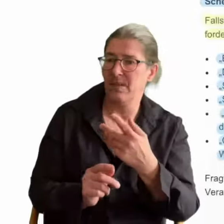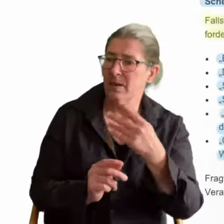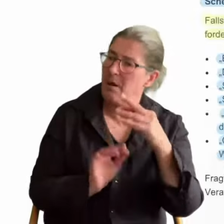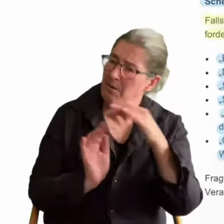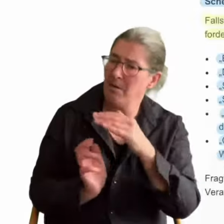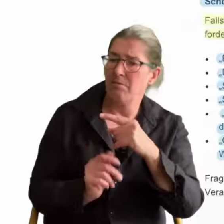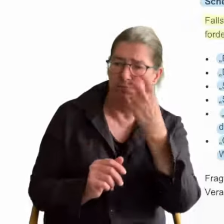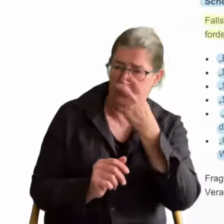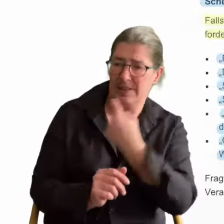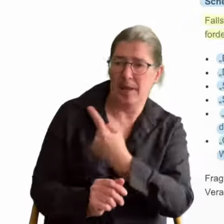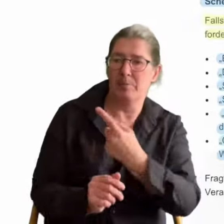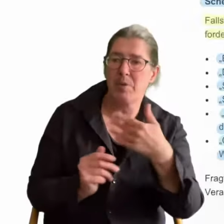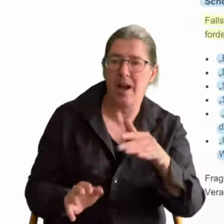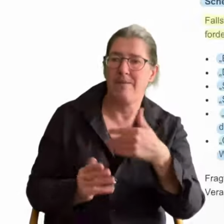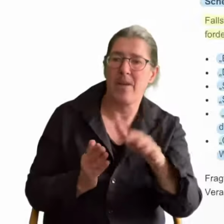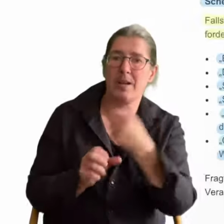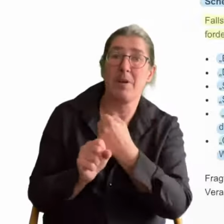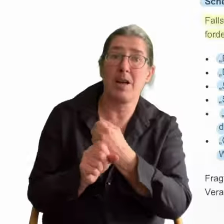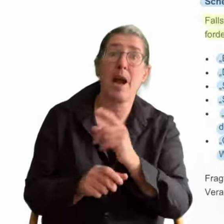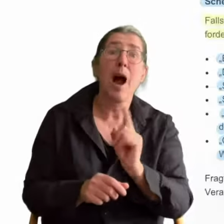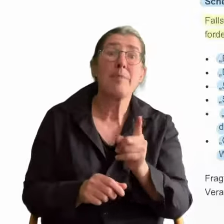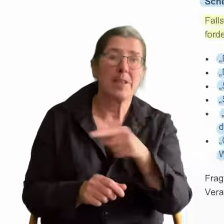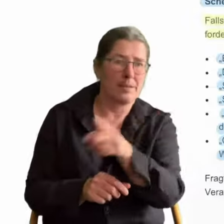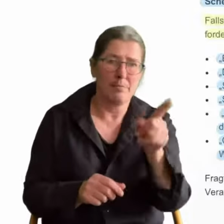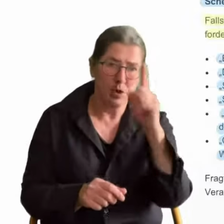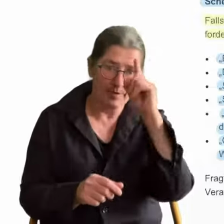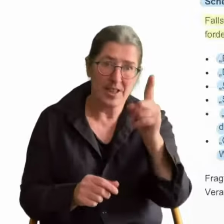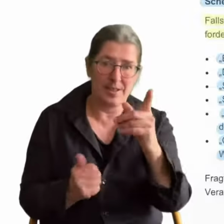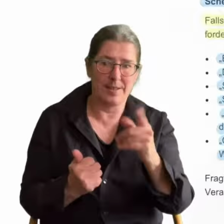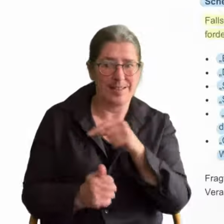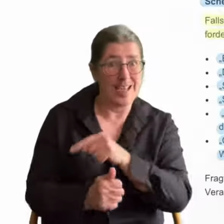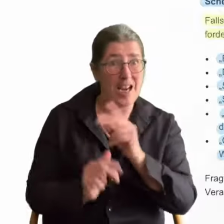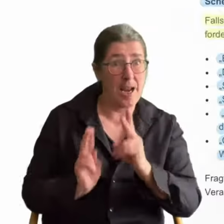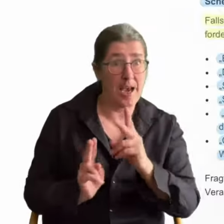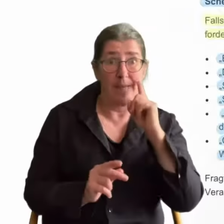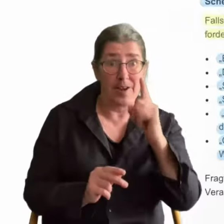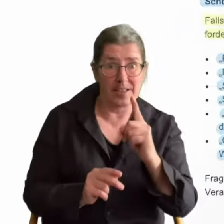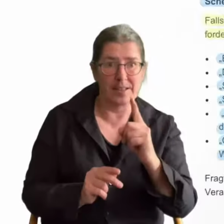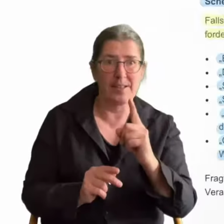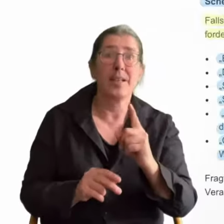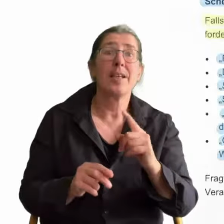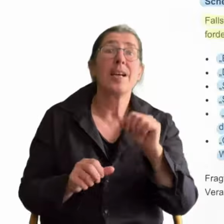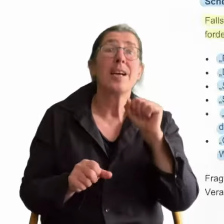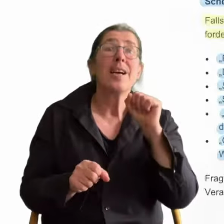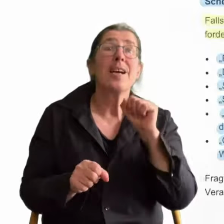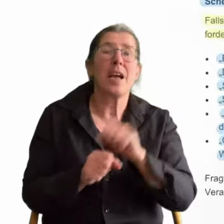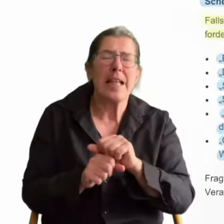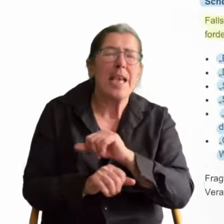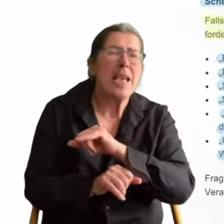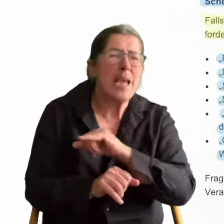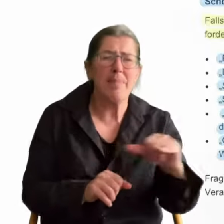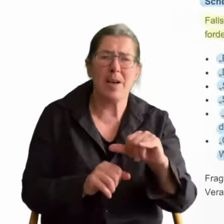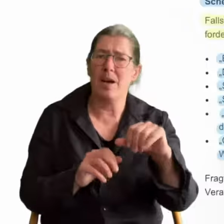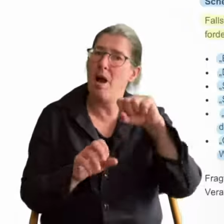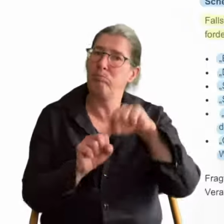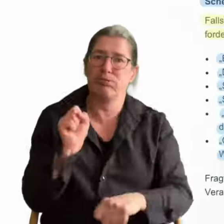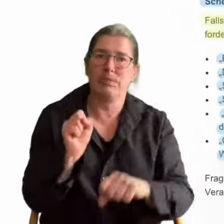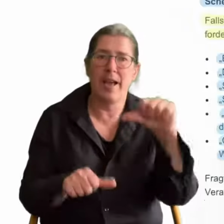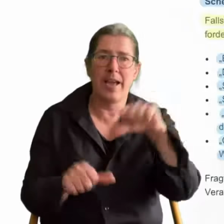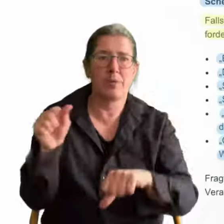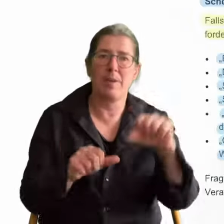bringen aber ihr müsst wissen die testperson also die lehrer wussten dass sie jederzeit ohne nachteil für sich selber